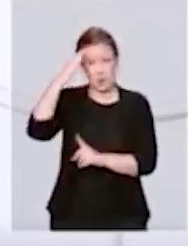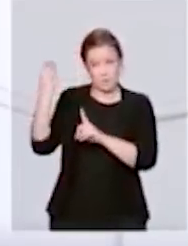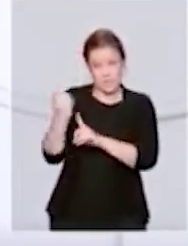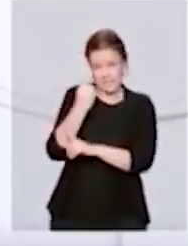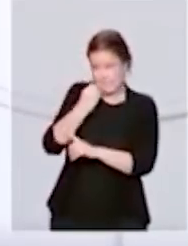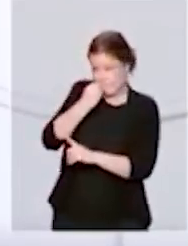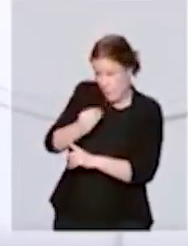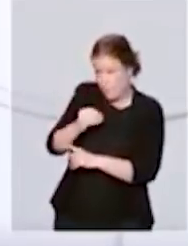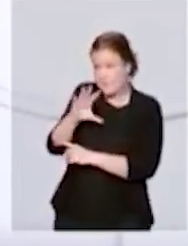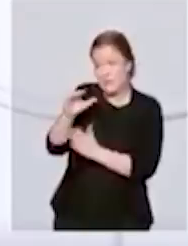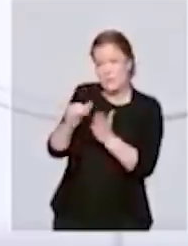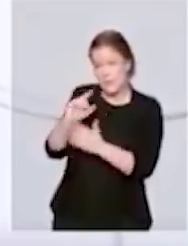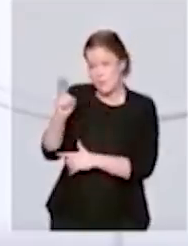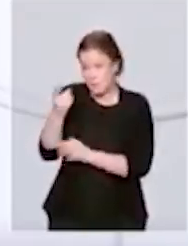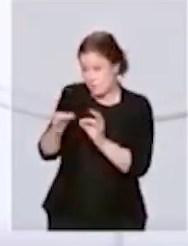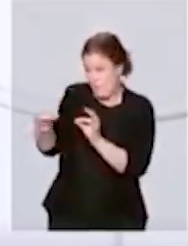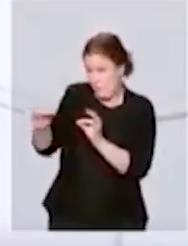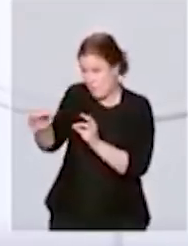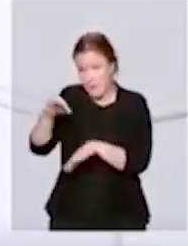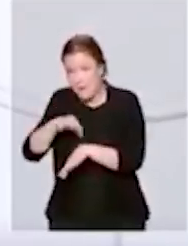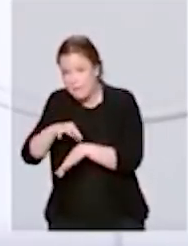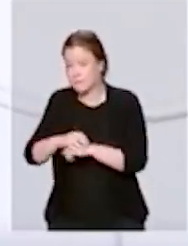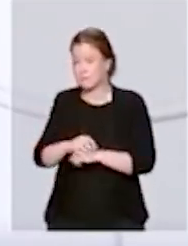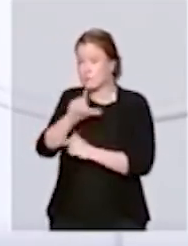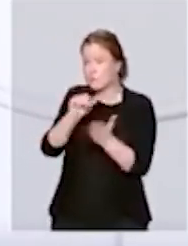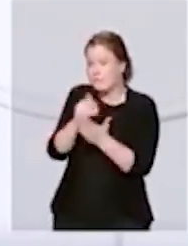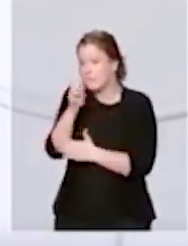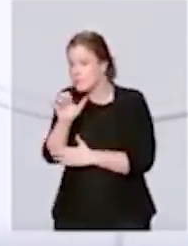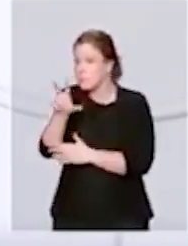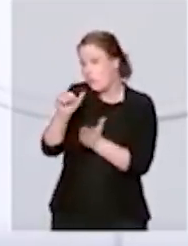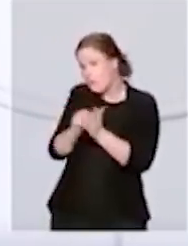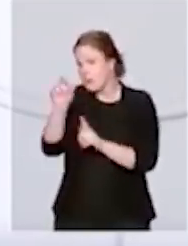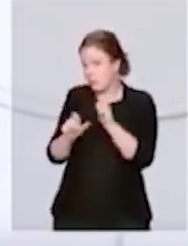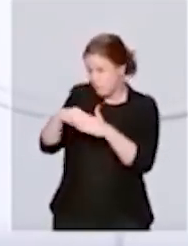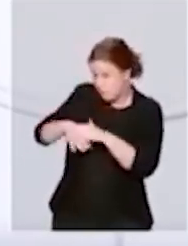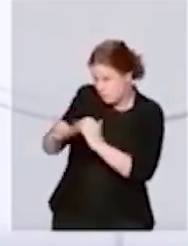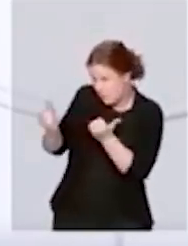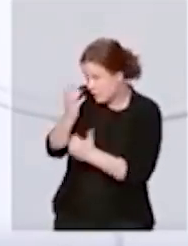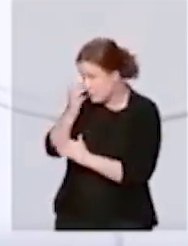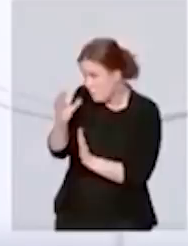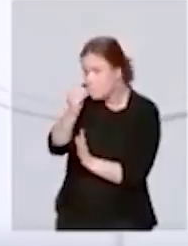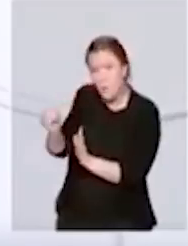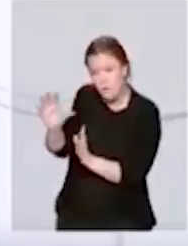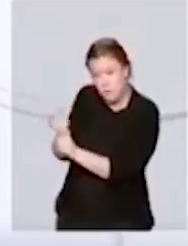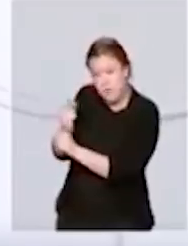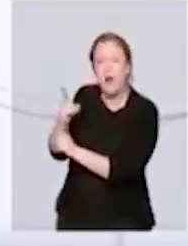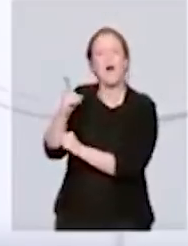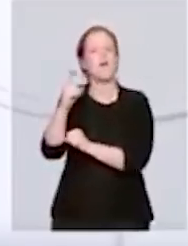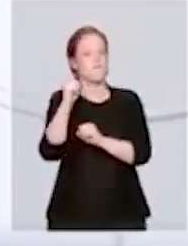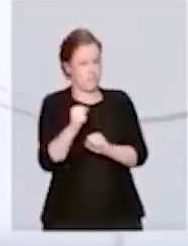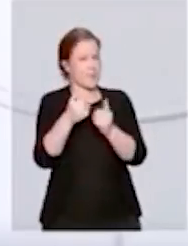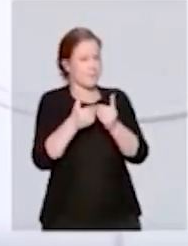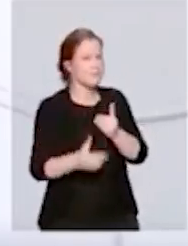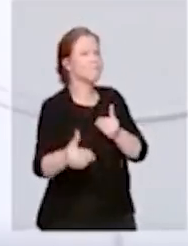et environ 2500 à 3000 personnes en réanimation nous pourrons alors franchir un nouveau cap